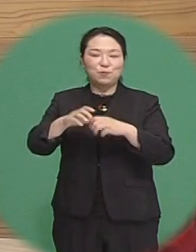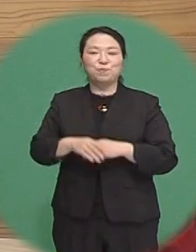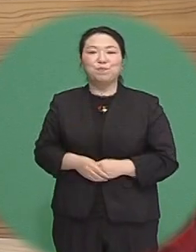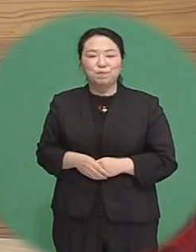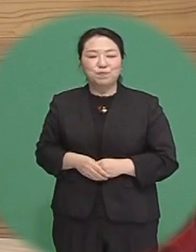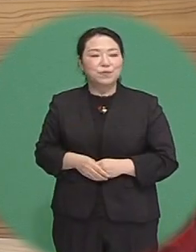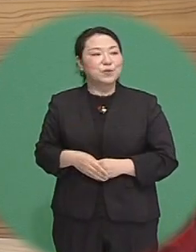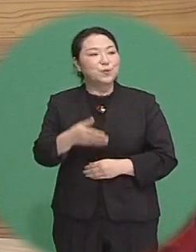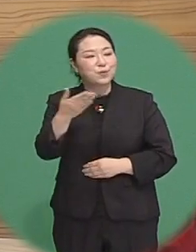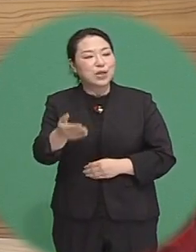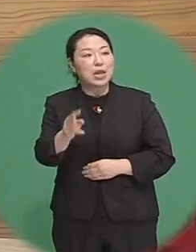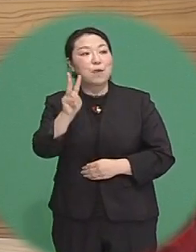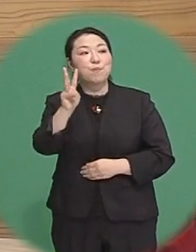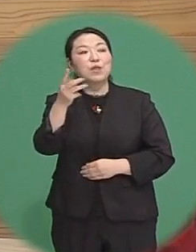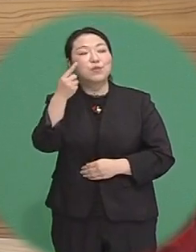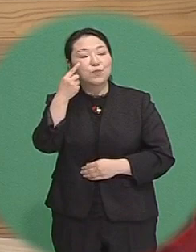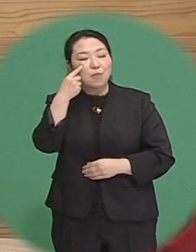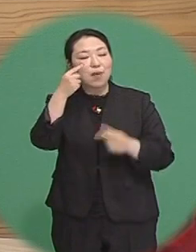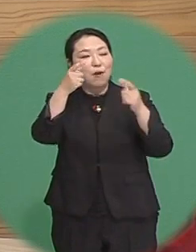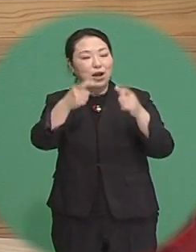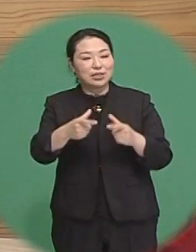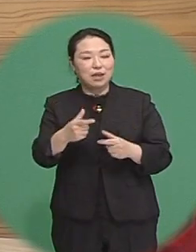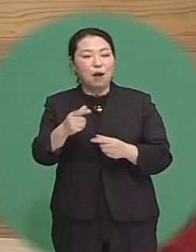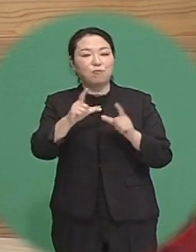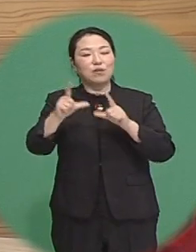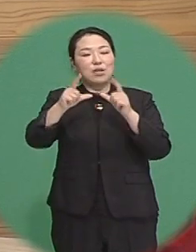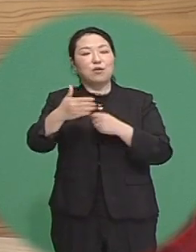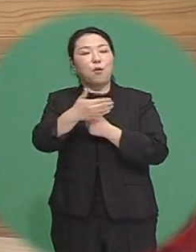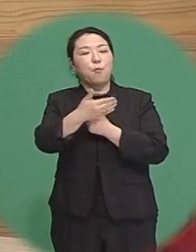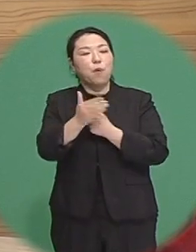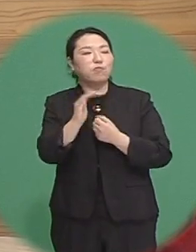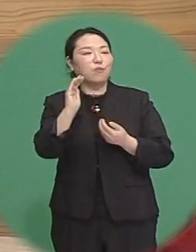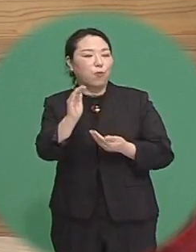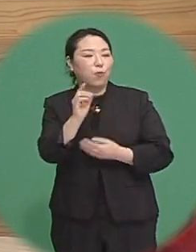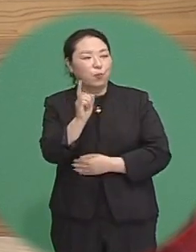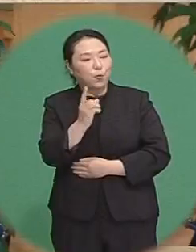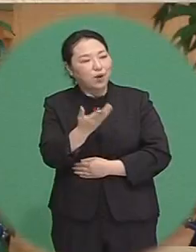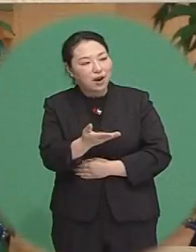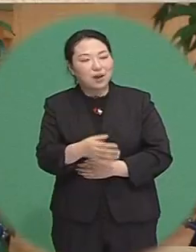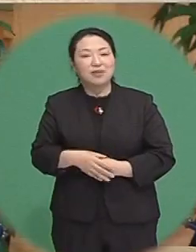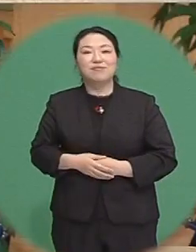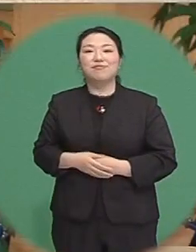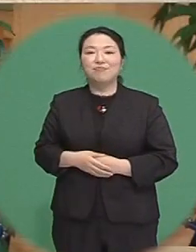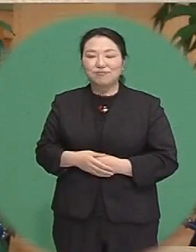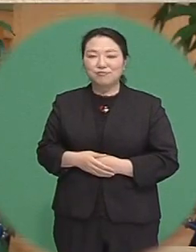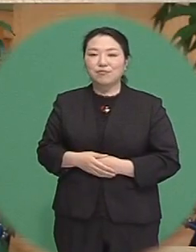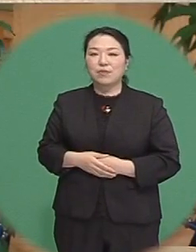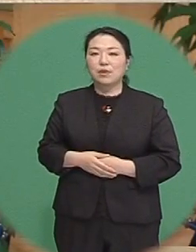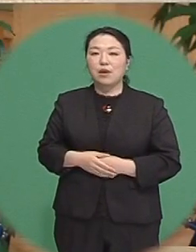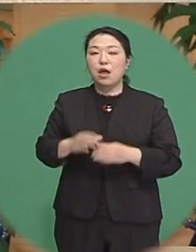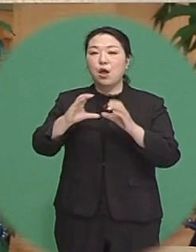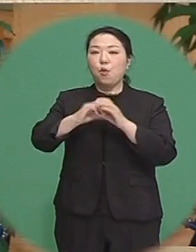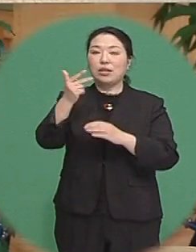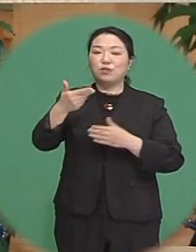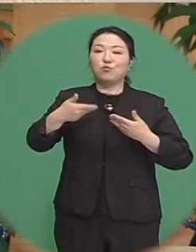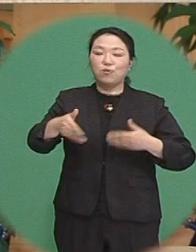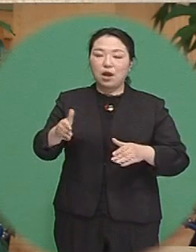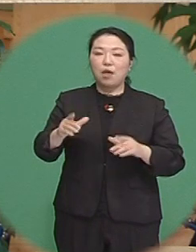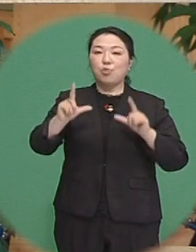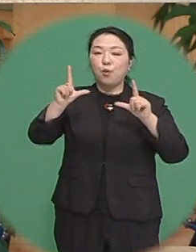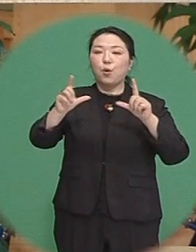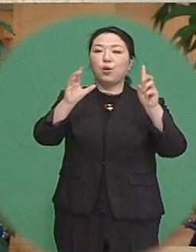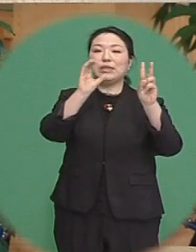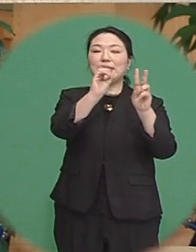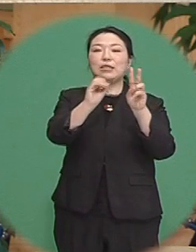次に3つ目の柱暮らしを守ることについてはいかがですかはい本市出身の東京